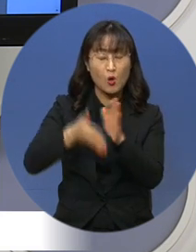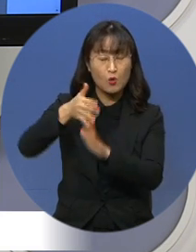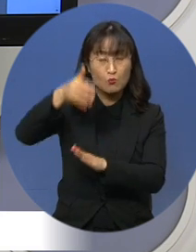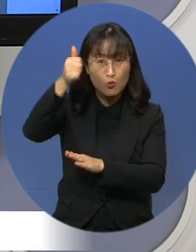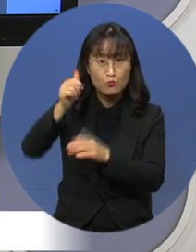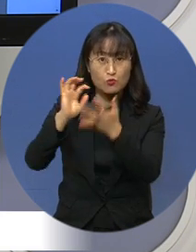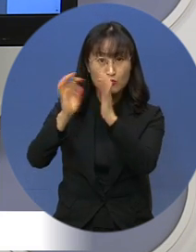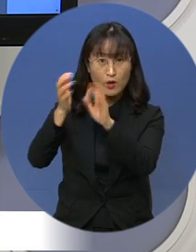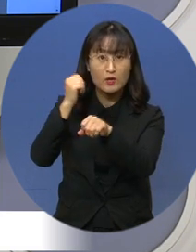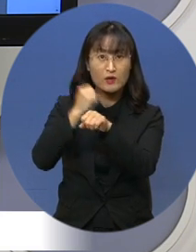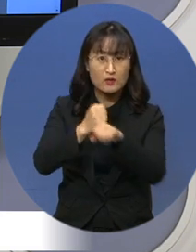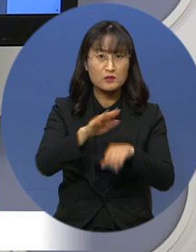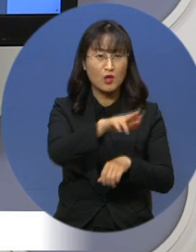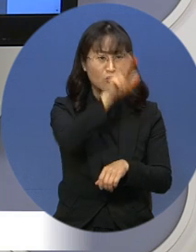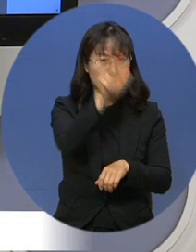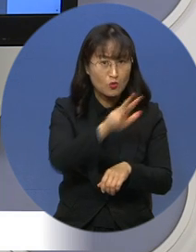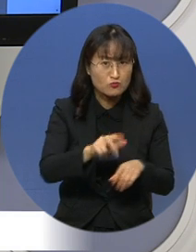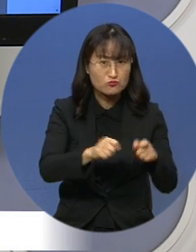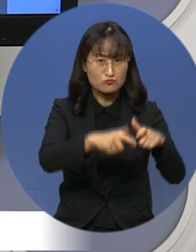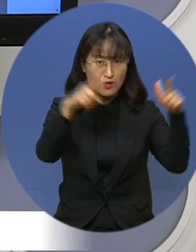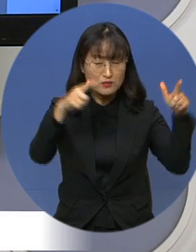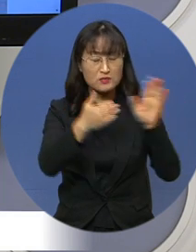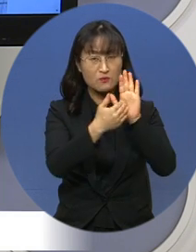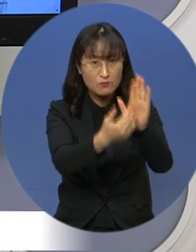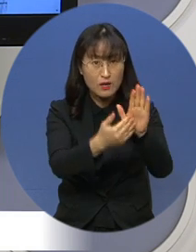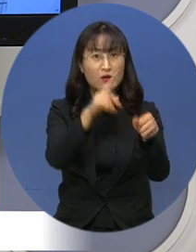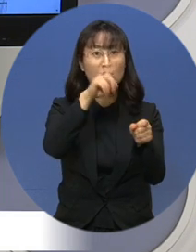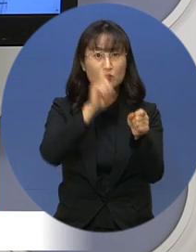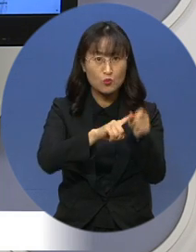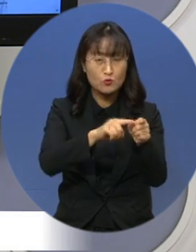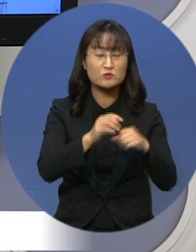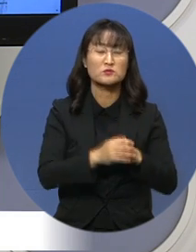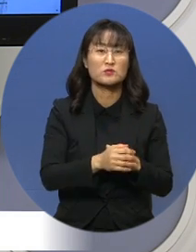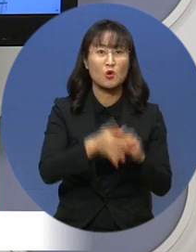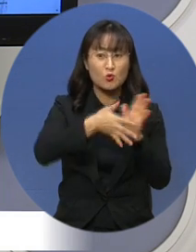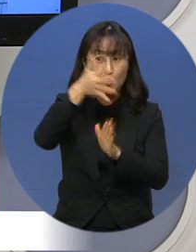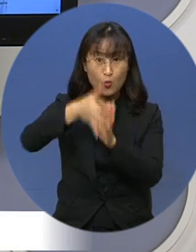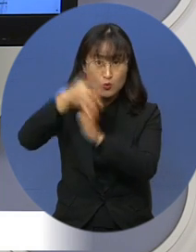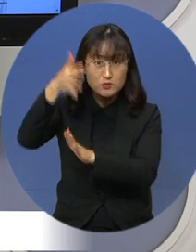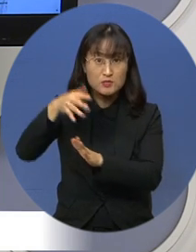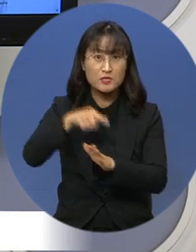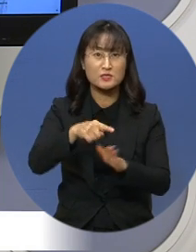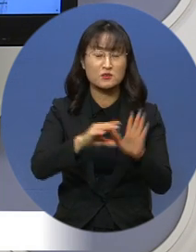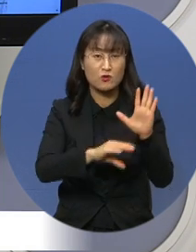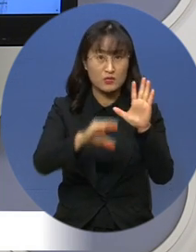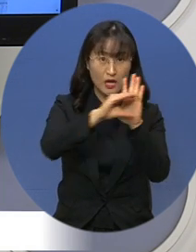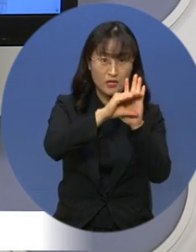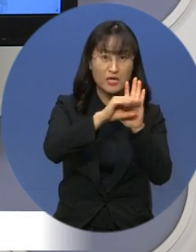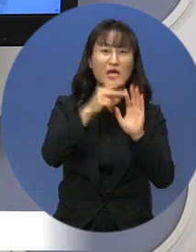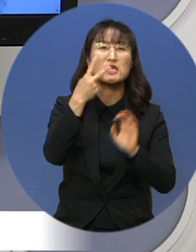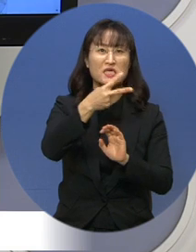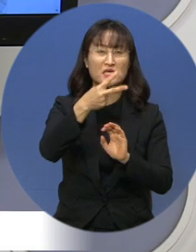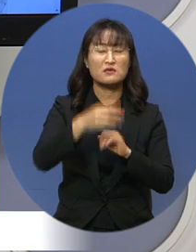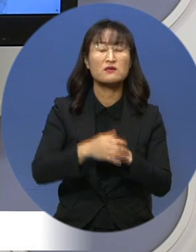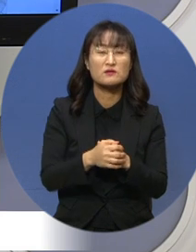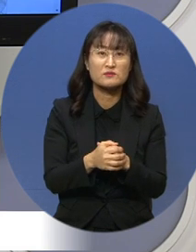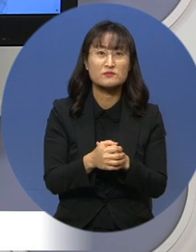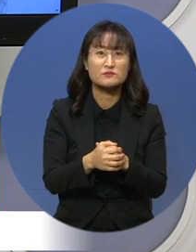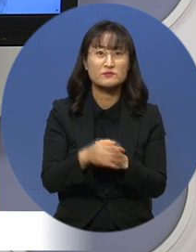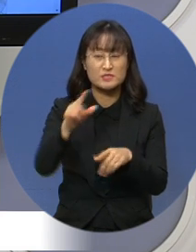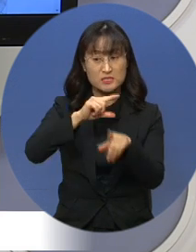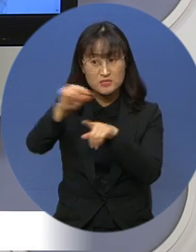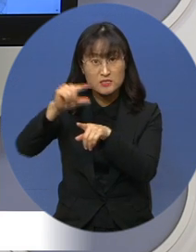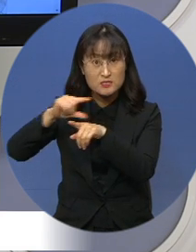콜은 알고 전국적 확산을 막기 위해 수도권 거리 두기를 2단계로 유지하고 비수도권 은 일정